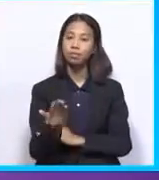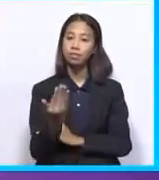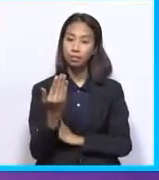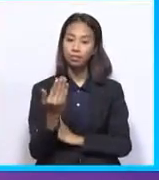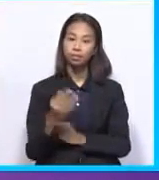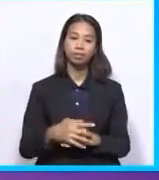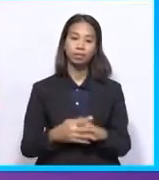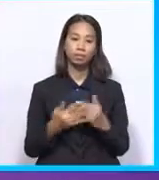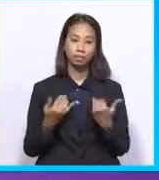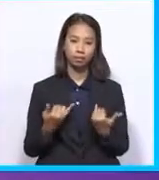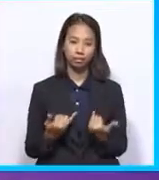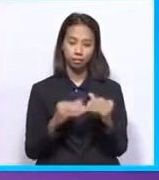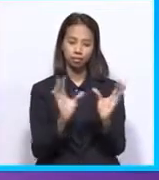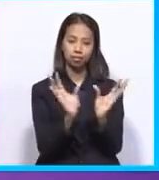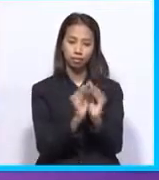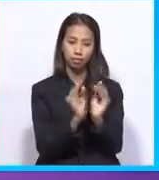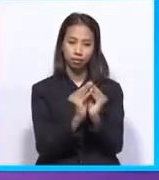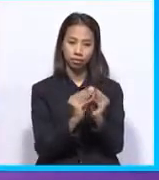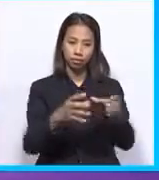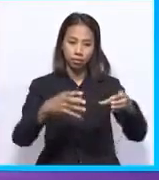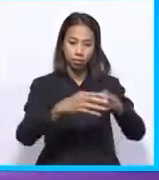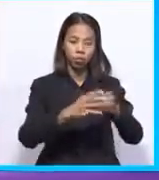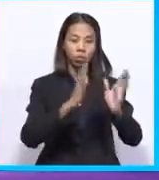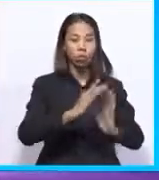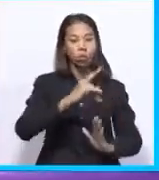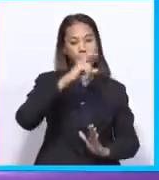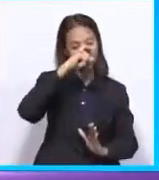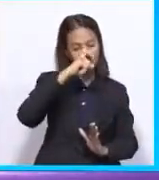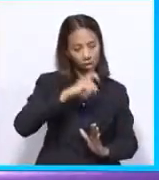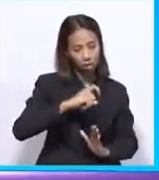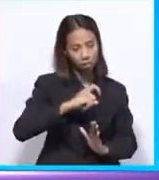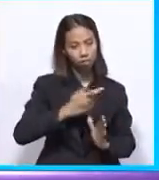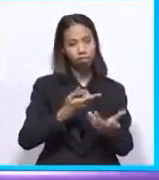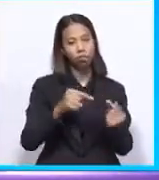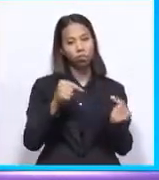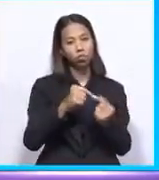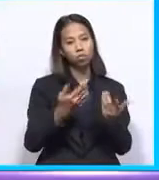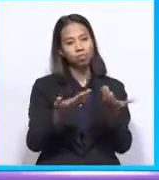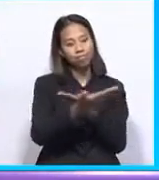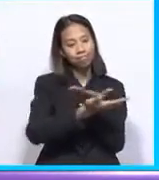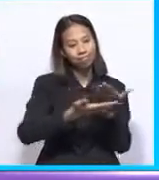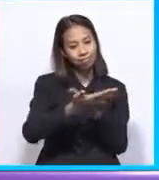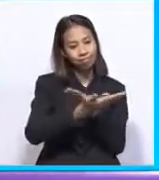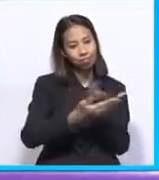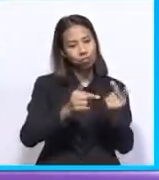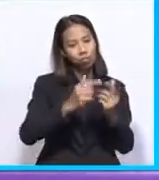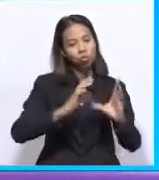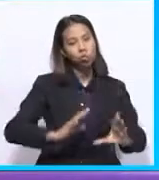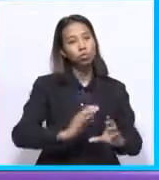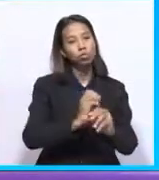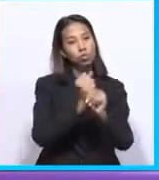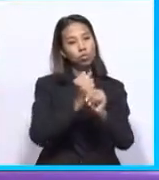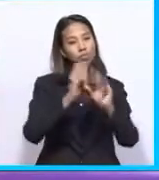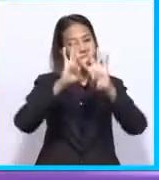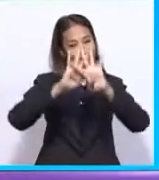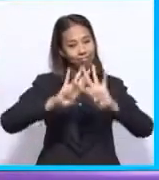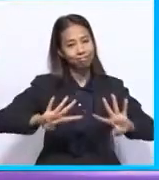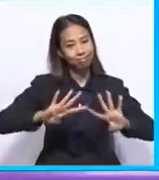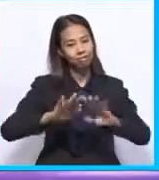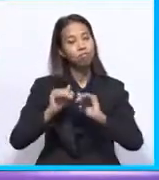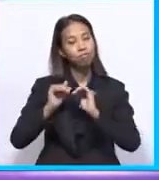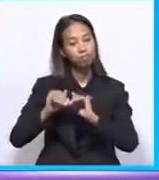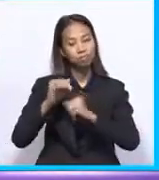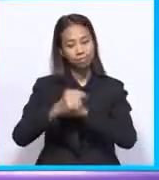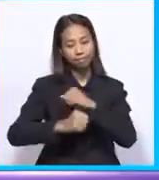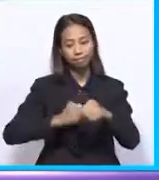นายกรัฐมนตรีได้ร่วมประชุมกับทีมไทยแลนด์เพื่อรับฟังการบรรยายสรุปเกี่ยวกับการประชุมสุดยอดอาเซียนออสเตรเลียสมัยพิ